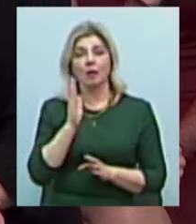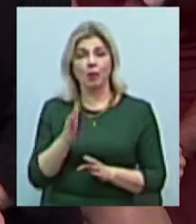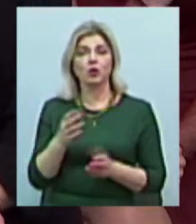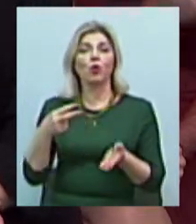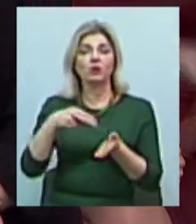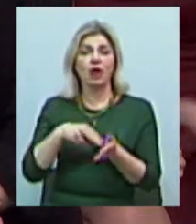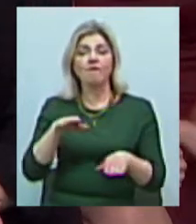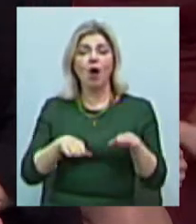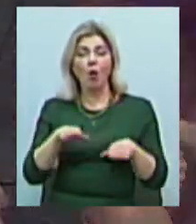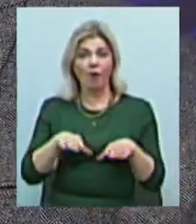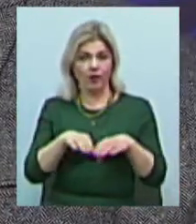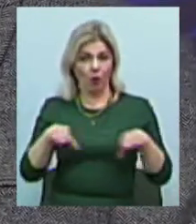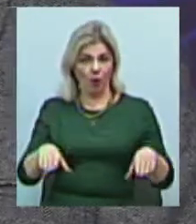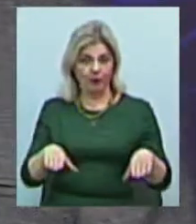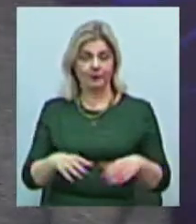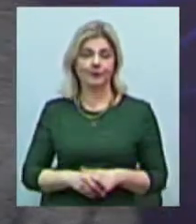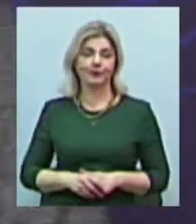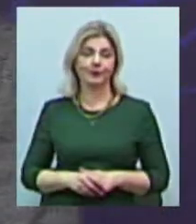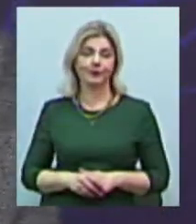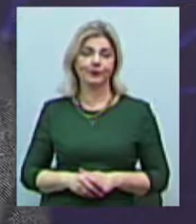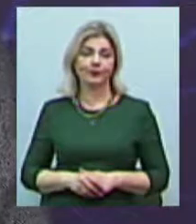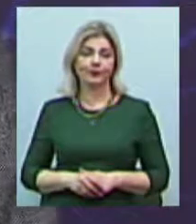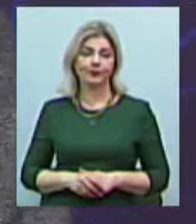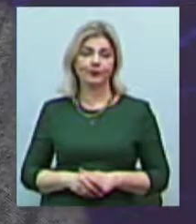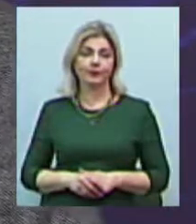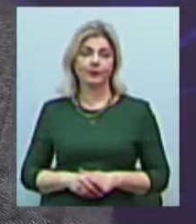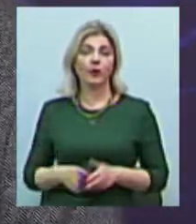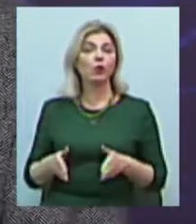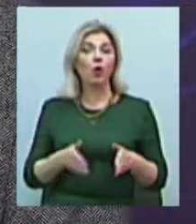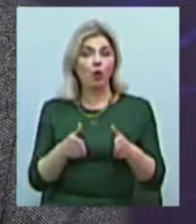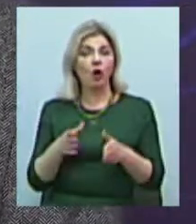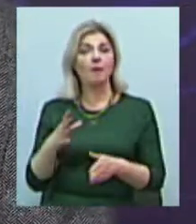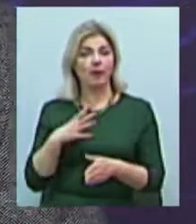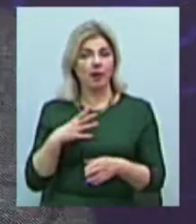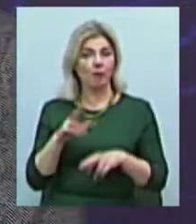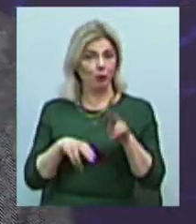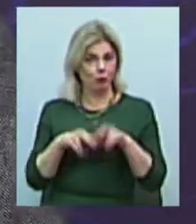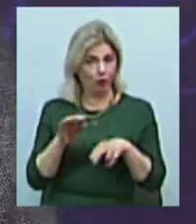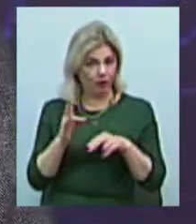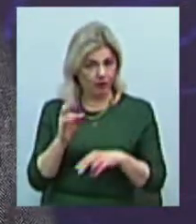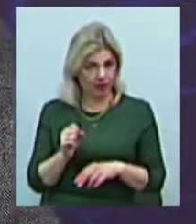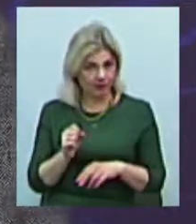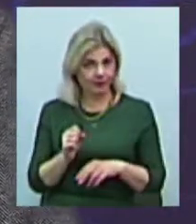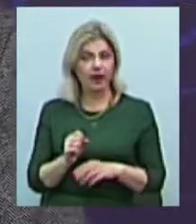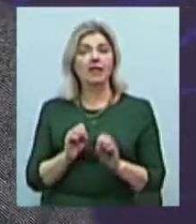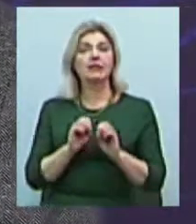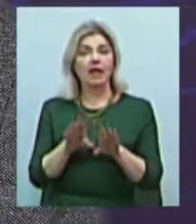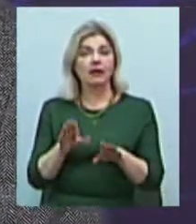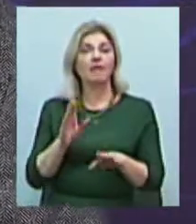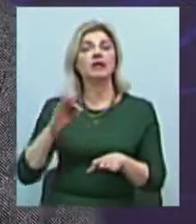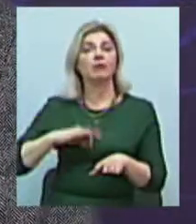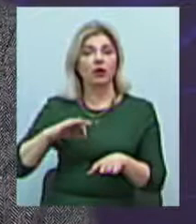комплекс? Відповідаю на це питання. Дорога була побудована, здана в